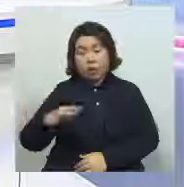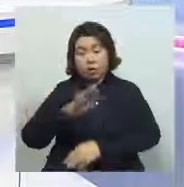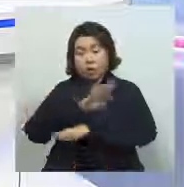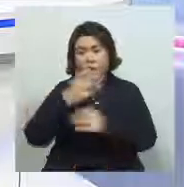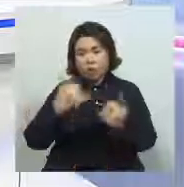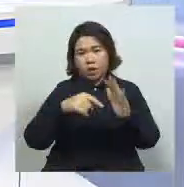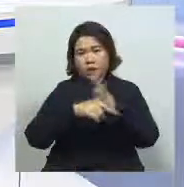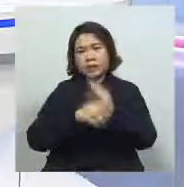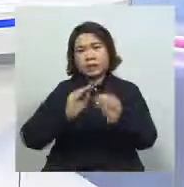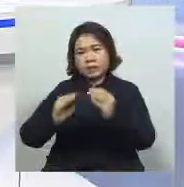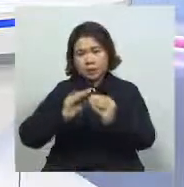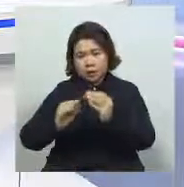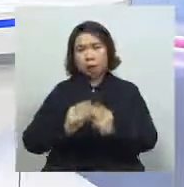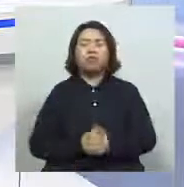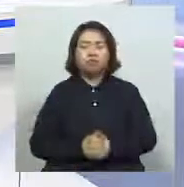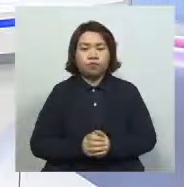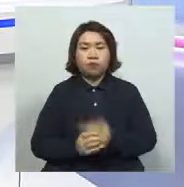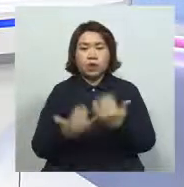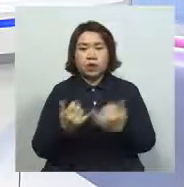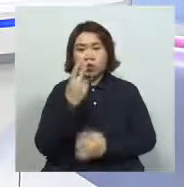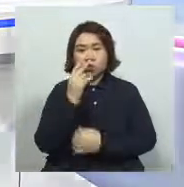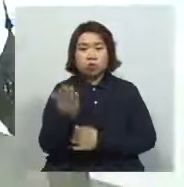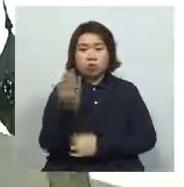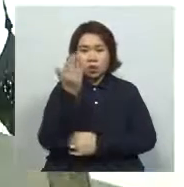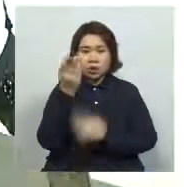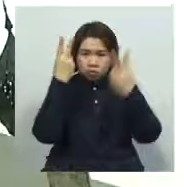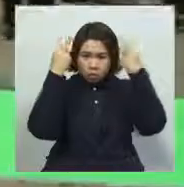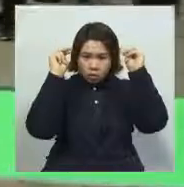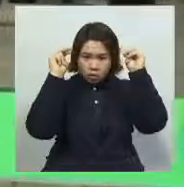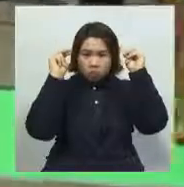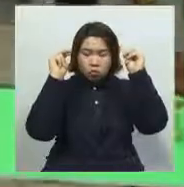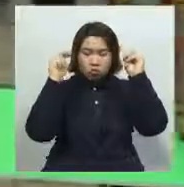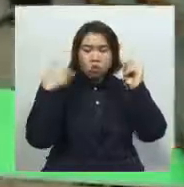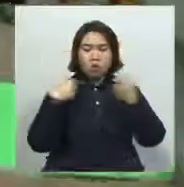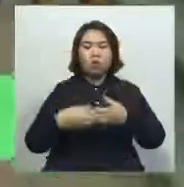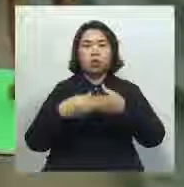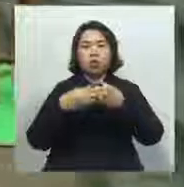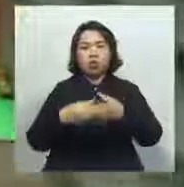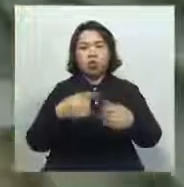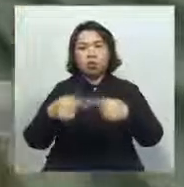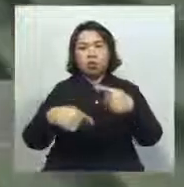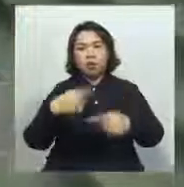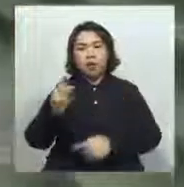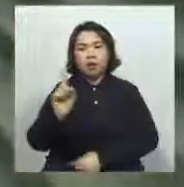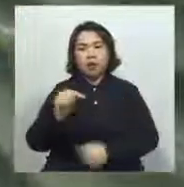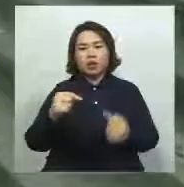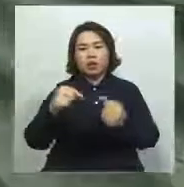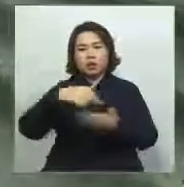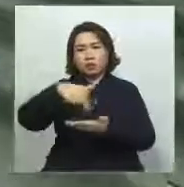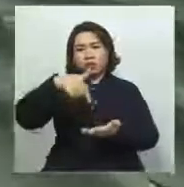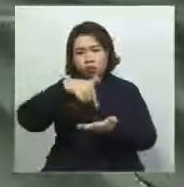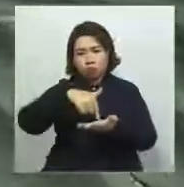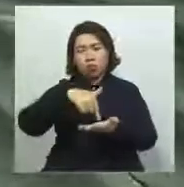ไปดูบรรยากาศตั้งแต่ช่วงเช้ากันก่อนนะคะซึ่งทางพลเอกประยุทธ์จันทร์โอชานายกรัฐมนตรีนำคณะลงพื้นที่ไปที่สวนลุ